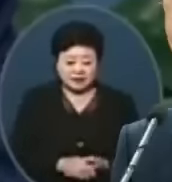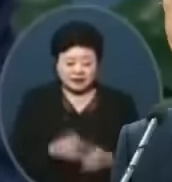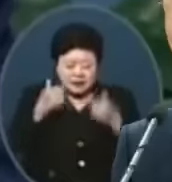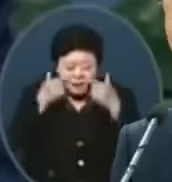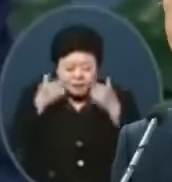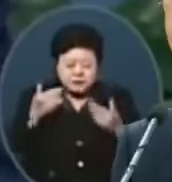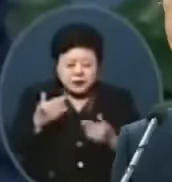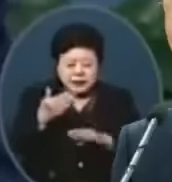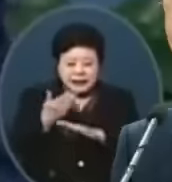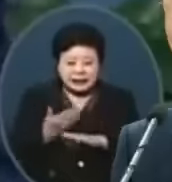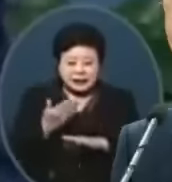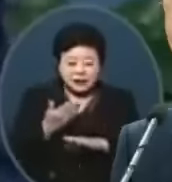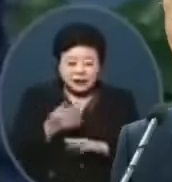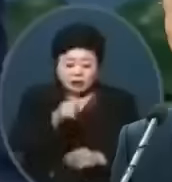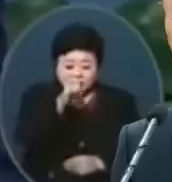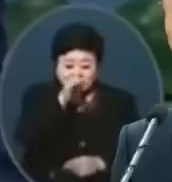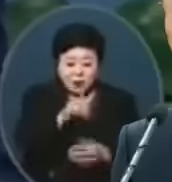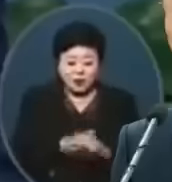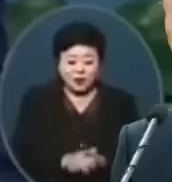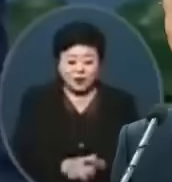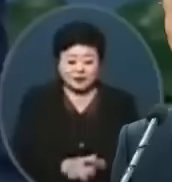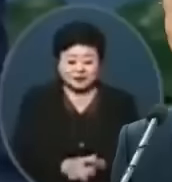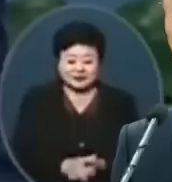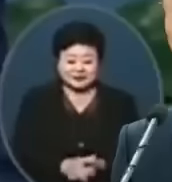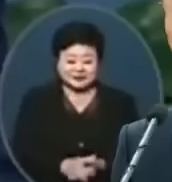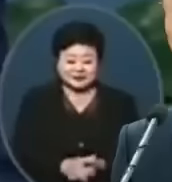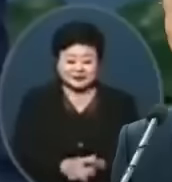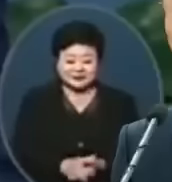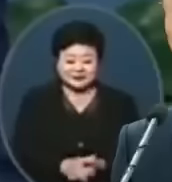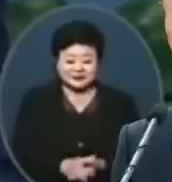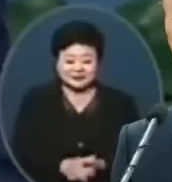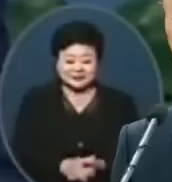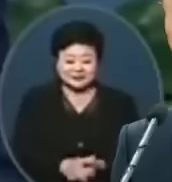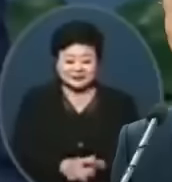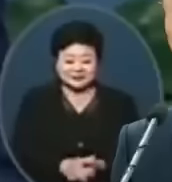분명한 차이가 있어요.